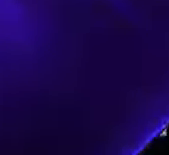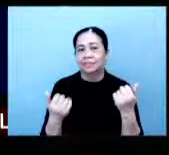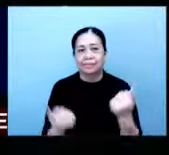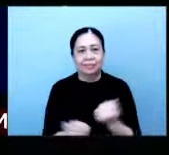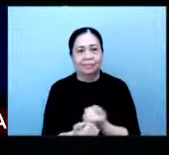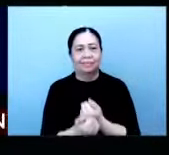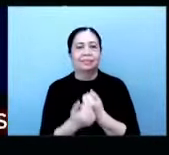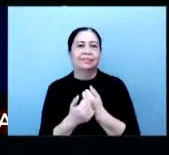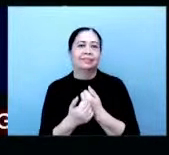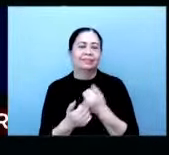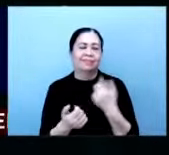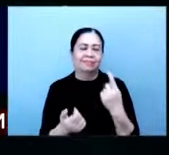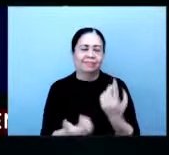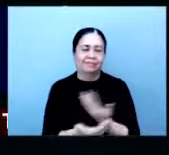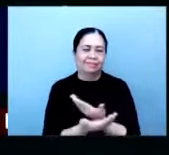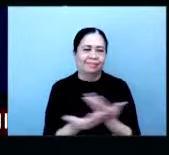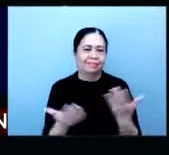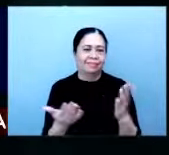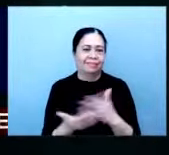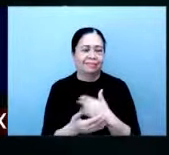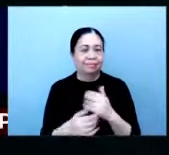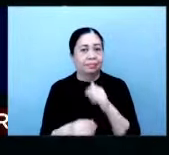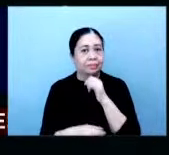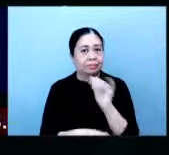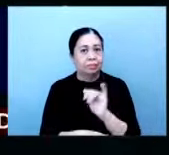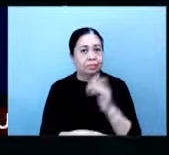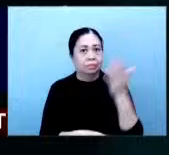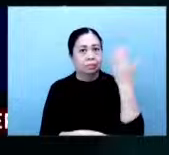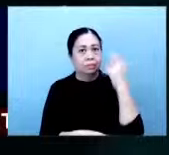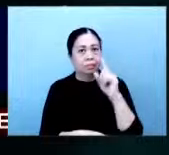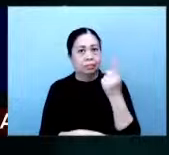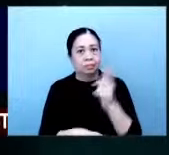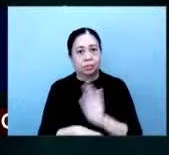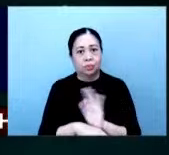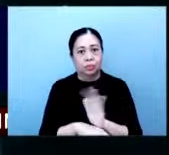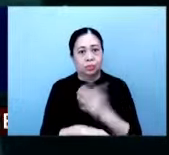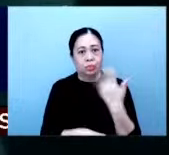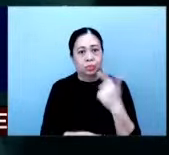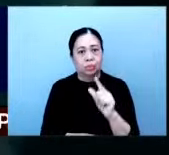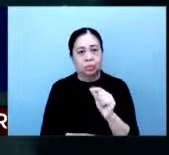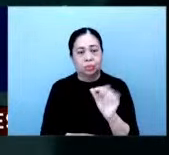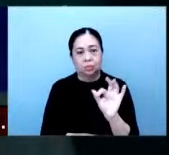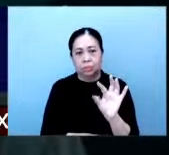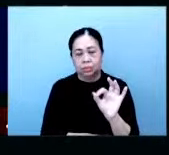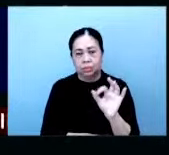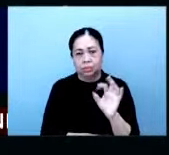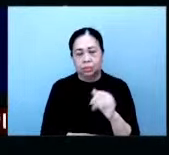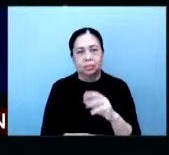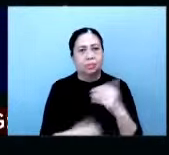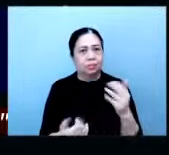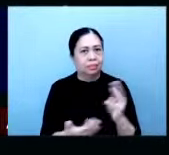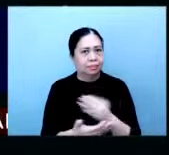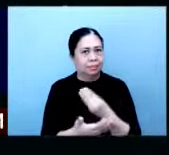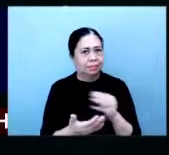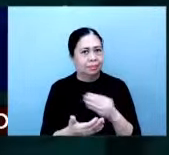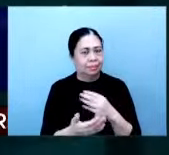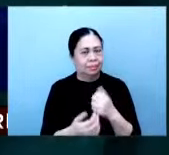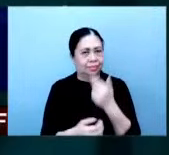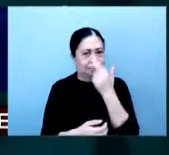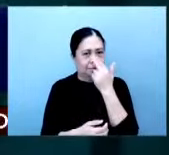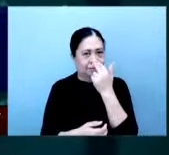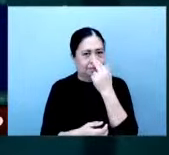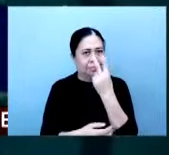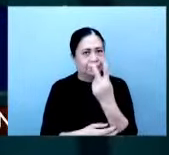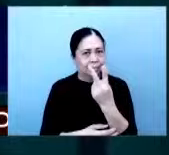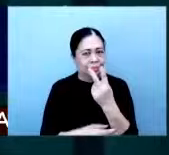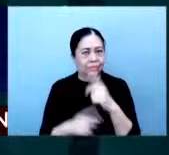is di gaya ng nauna nitong pelikula noong 2019 musical ang peg ng Joker 2 pero ang